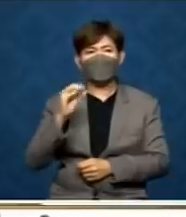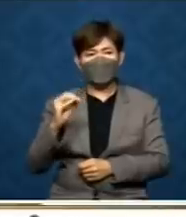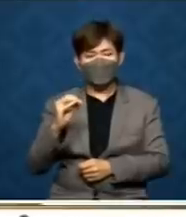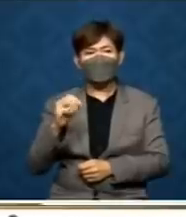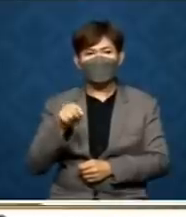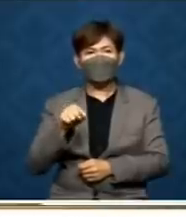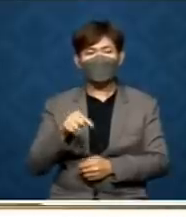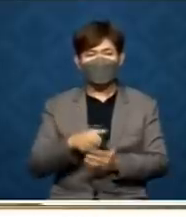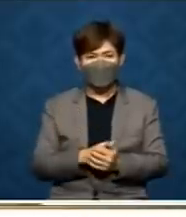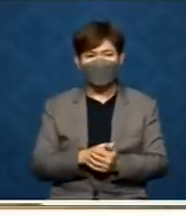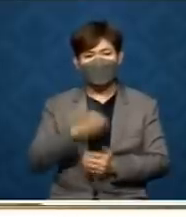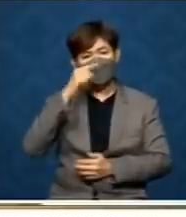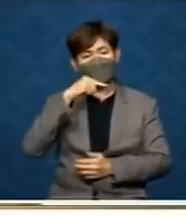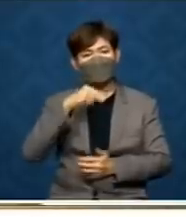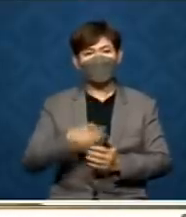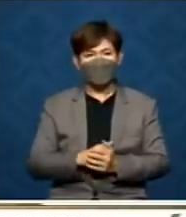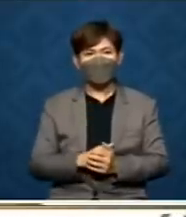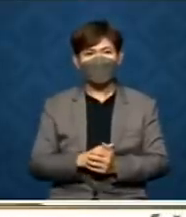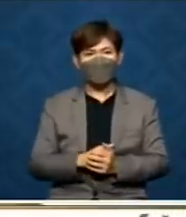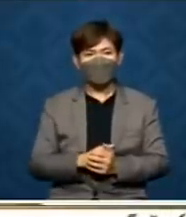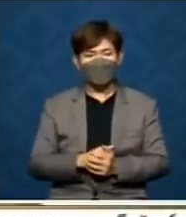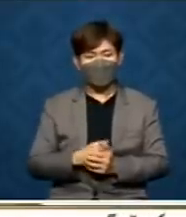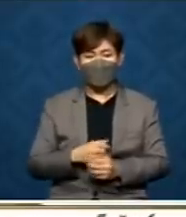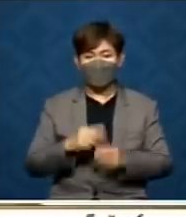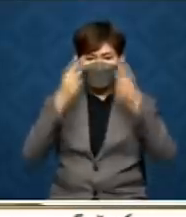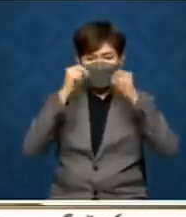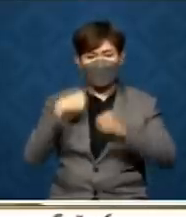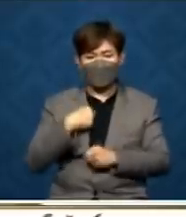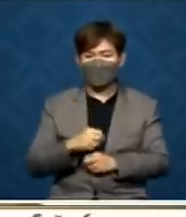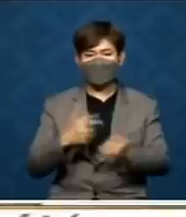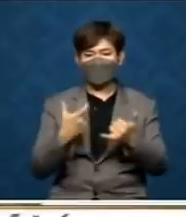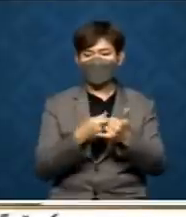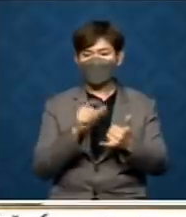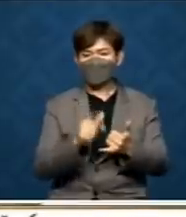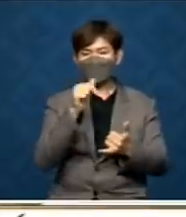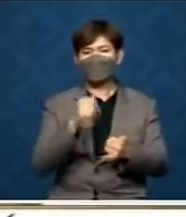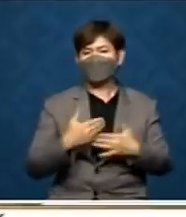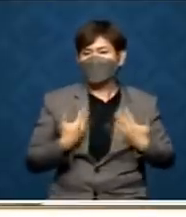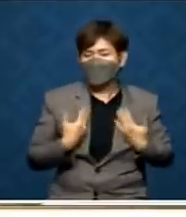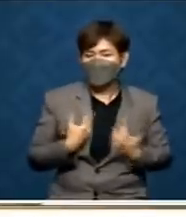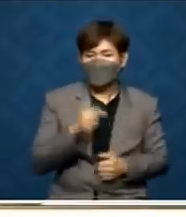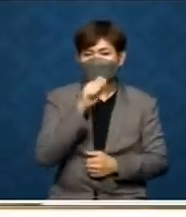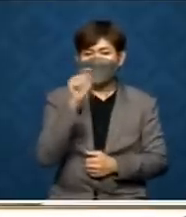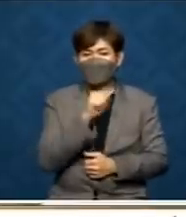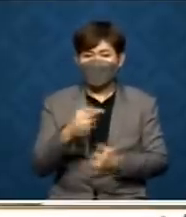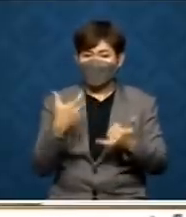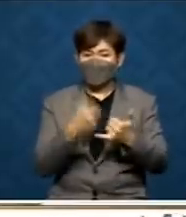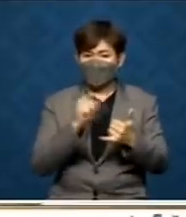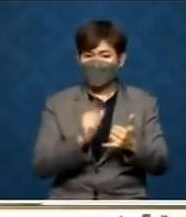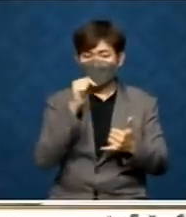ด้วยมีนายกและนำทีครับดีใจเลยเอาเป็นวัคซีนหลักเอาจะเอาแอปใต้เป็นสีลาก่อน